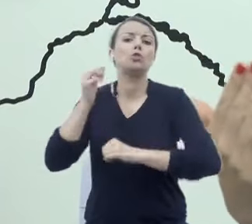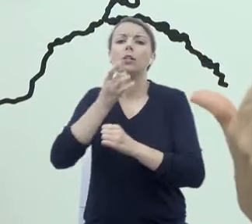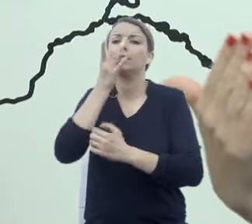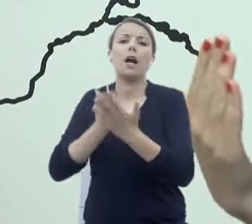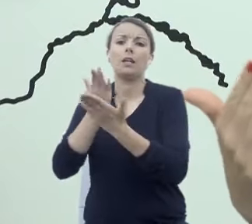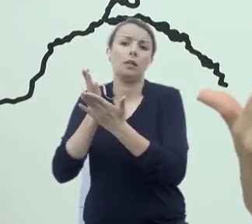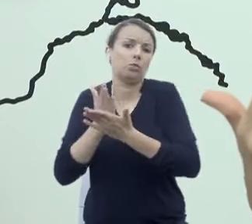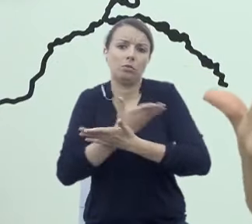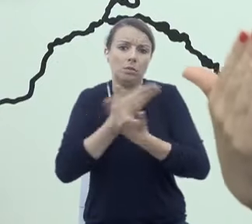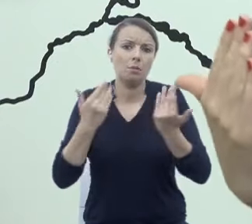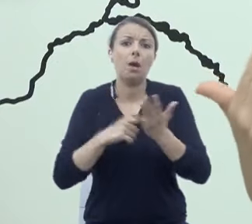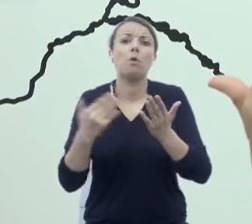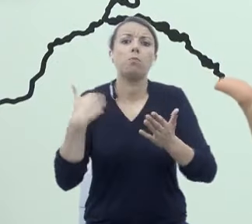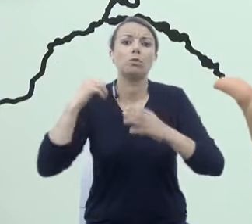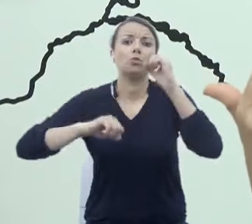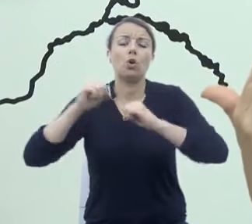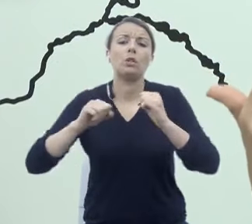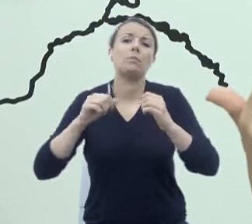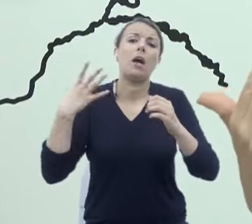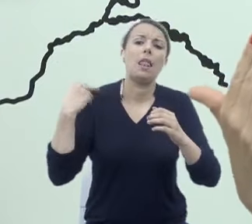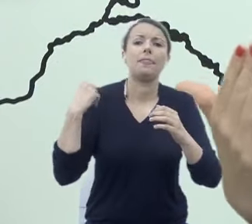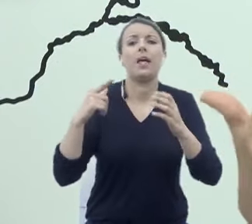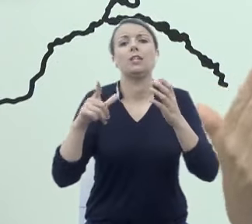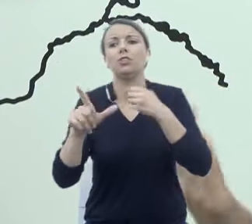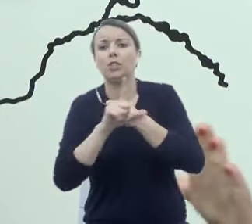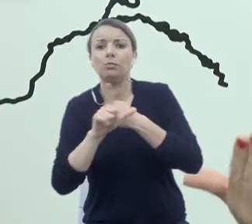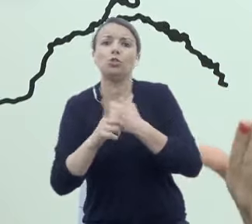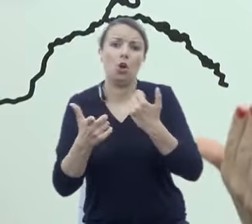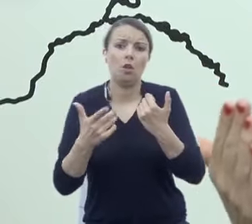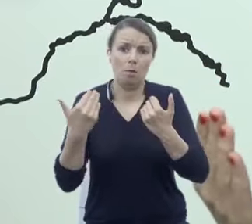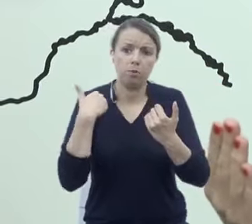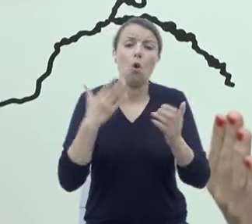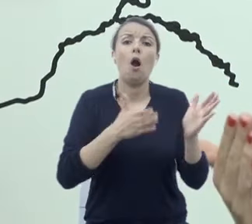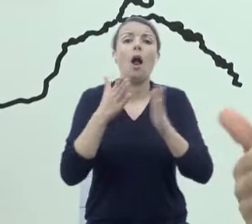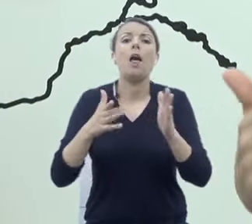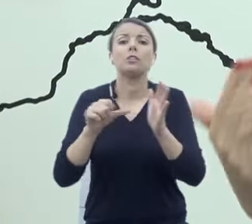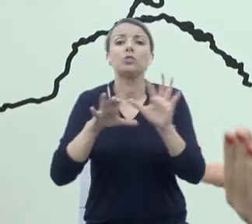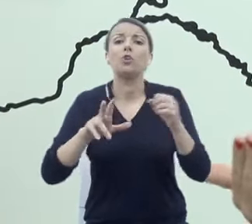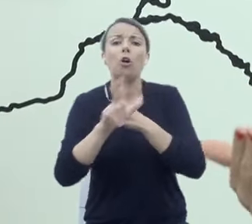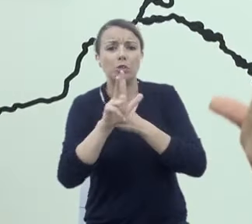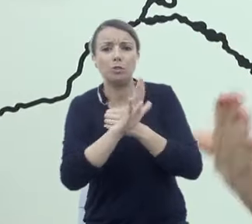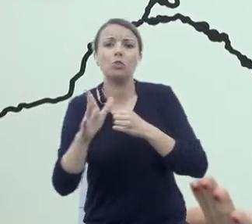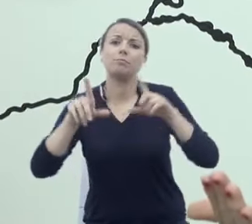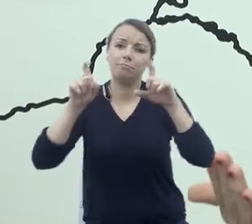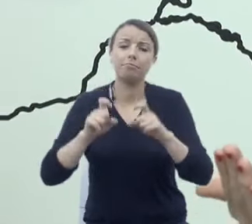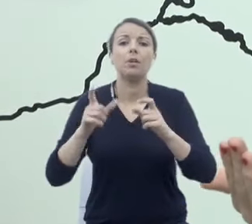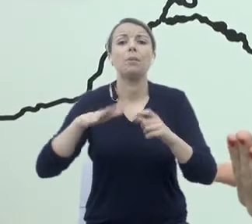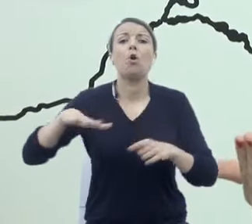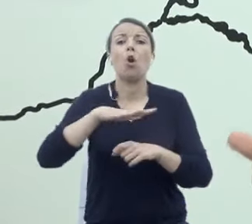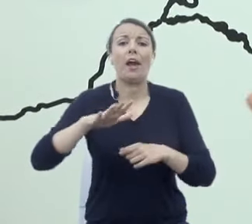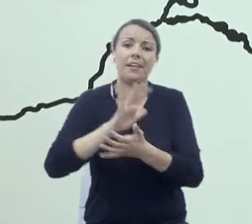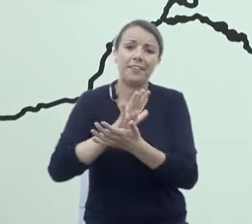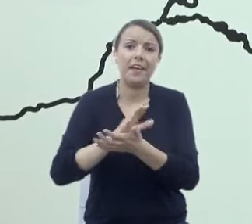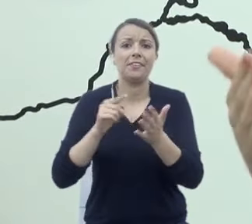latach 70. procesy kończą, w latach 80. natomiast zaczyna się ta dyskusja na łamach lokalnej prasy. Nie wiemy, jakby to się potoczyło,